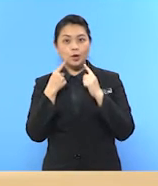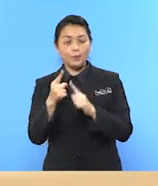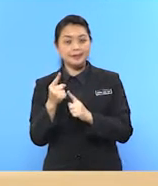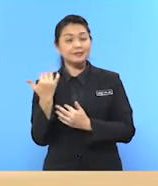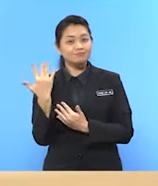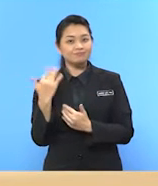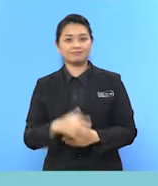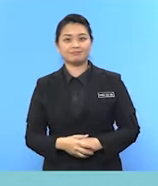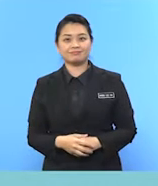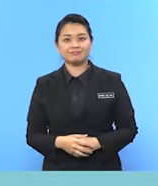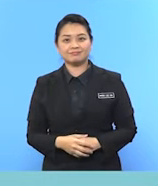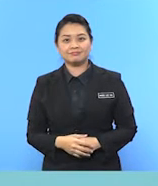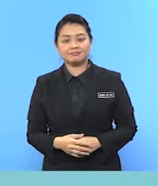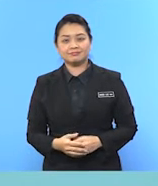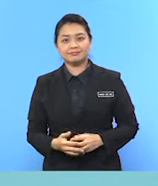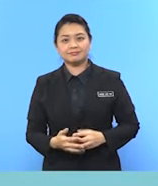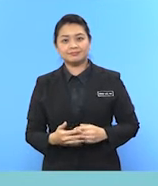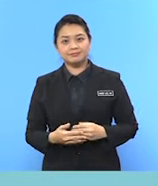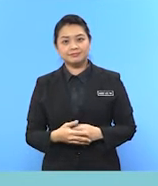jawapannya nanti.